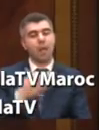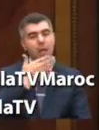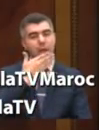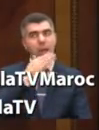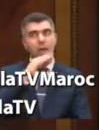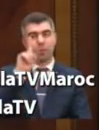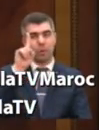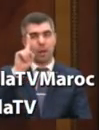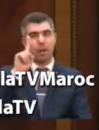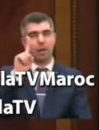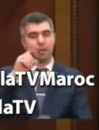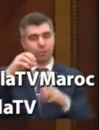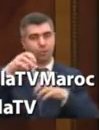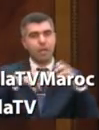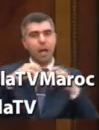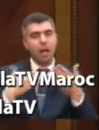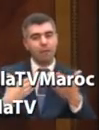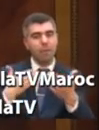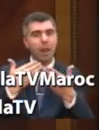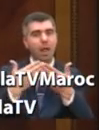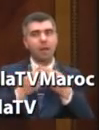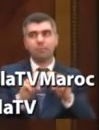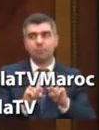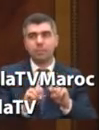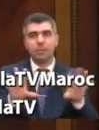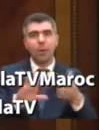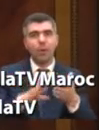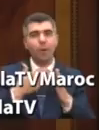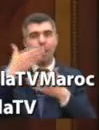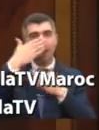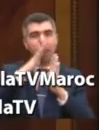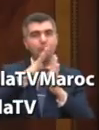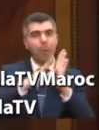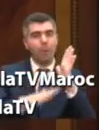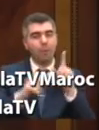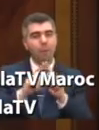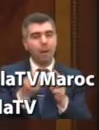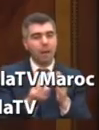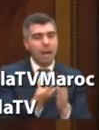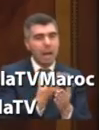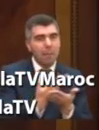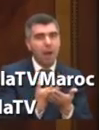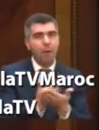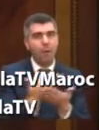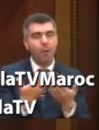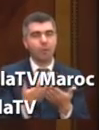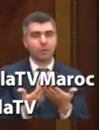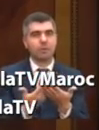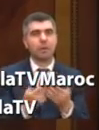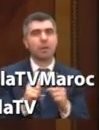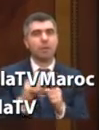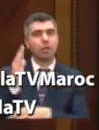المطرية الأخيرة اللي عمت بلادنا واللي غادي يكون لها أثر هام على الزراعات الربيعية